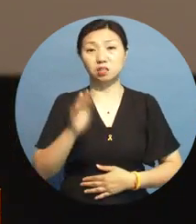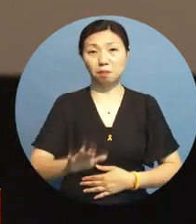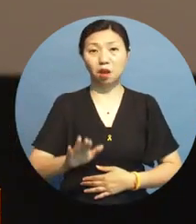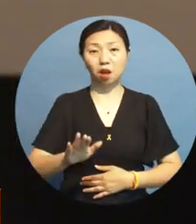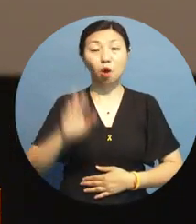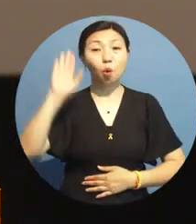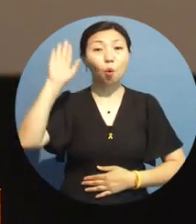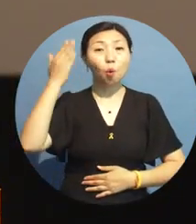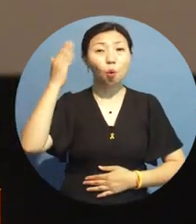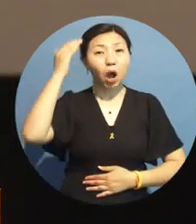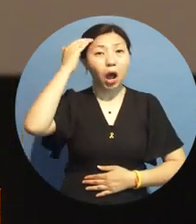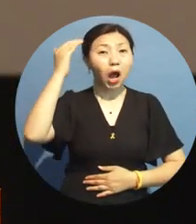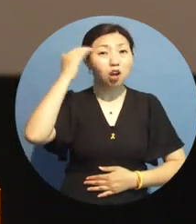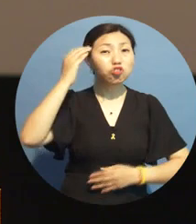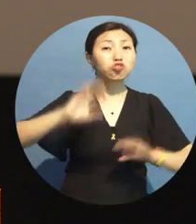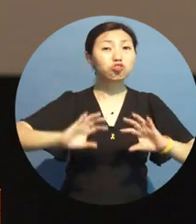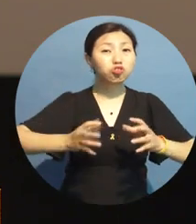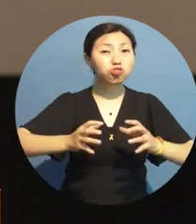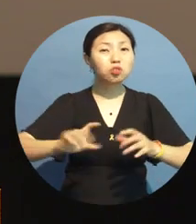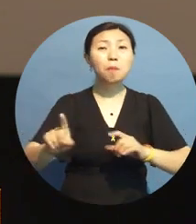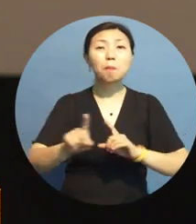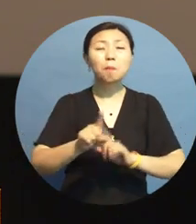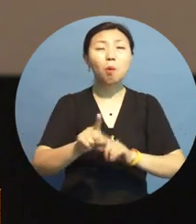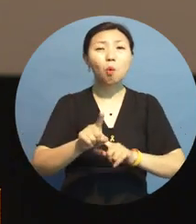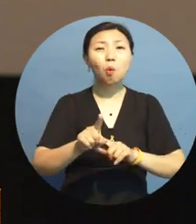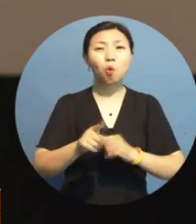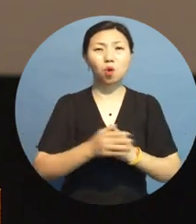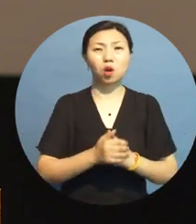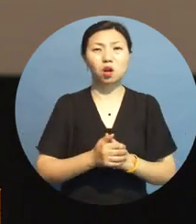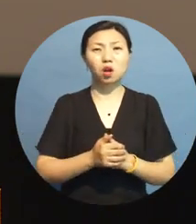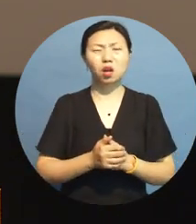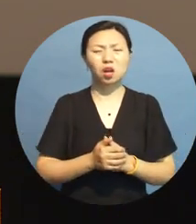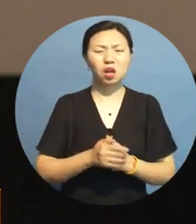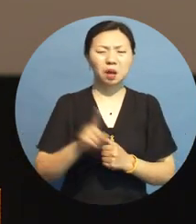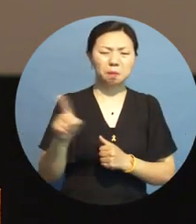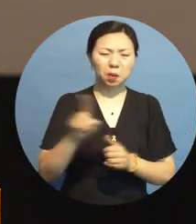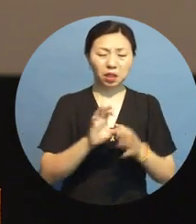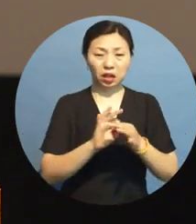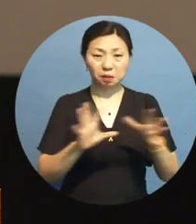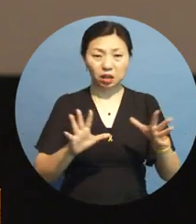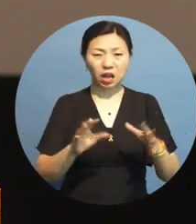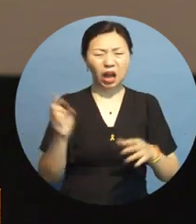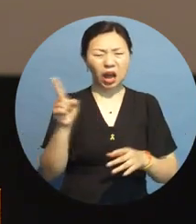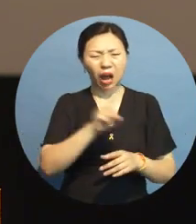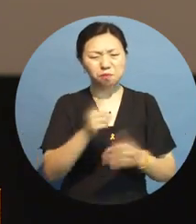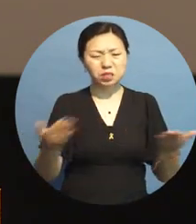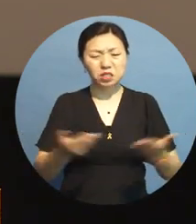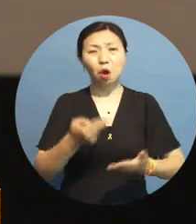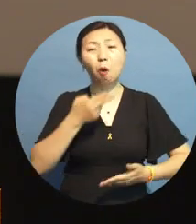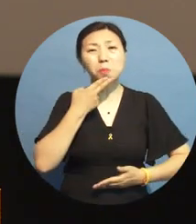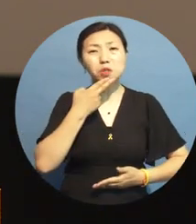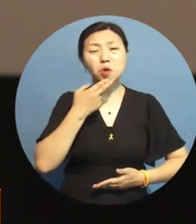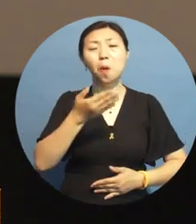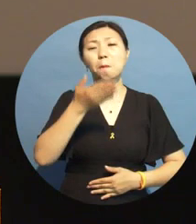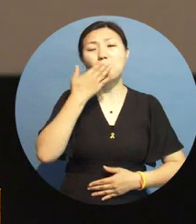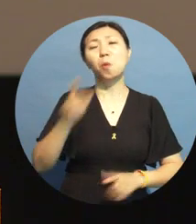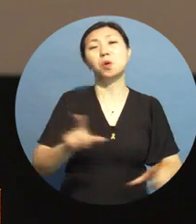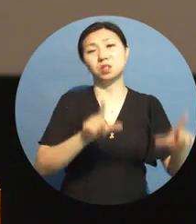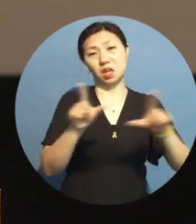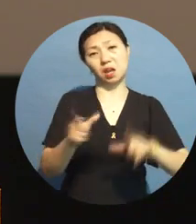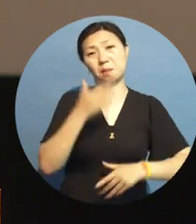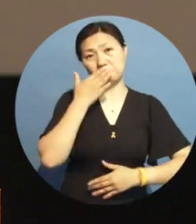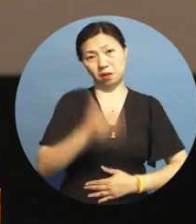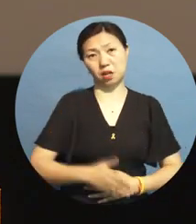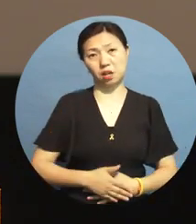뭘 해도 먹고 살 수는 있어요. 아무것도 안 해도 먹고는 살 수 있어요. 누가